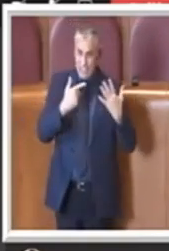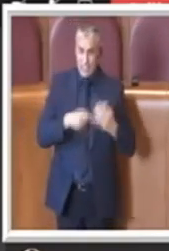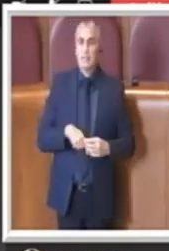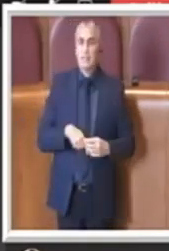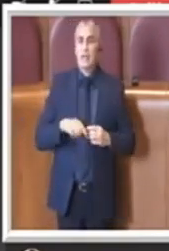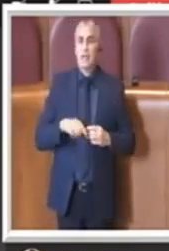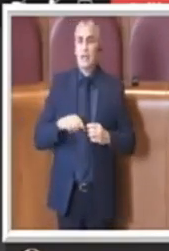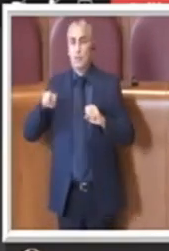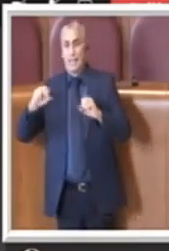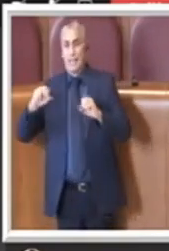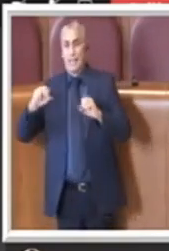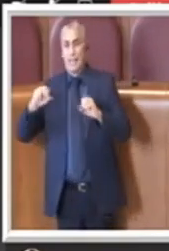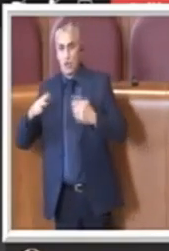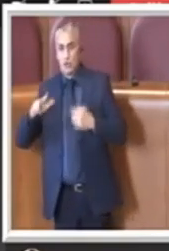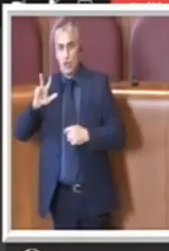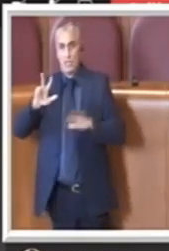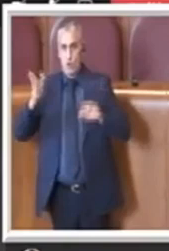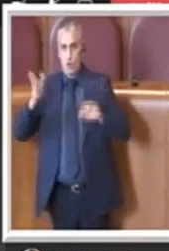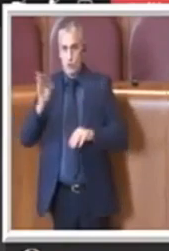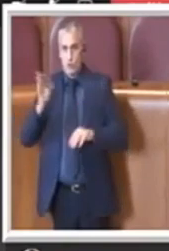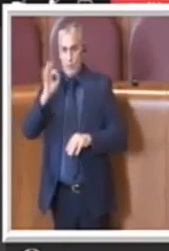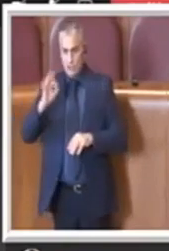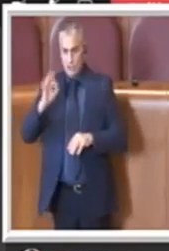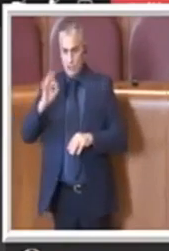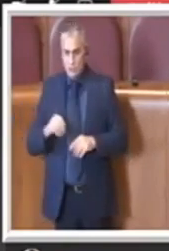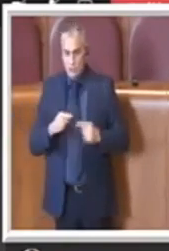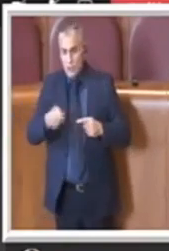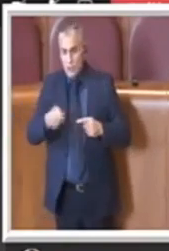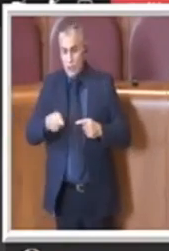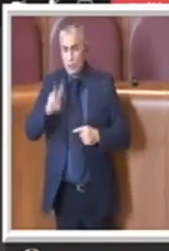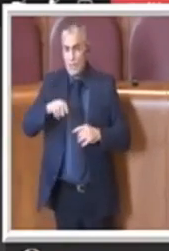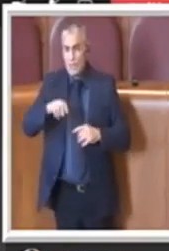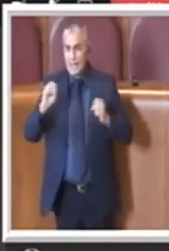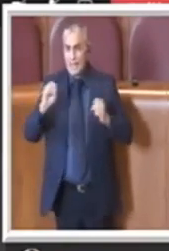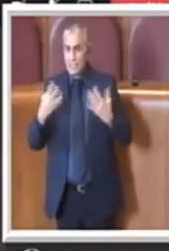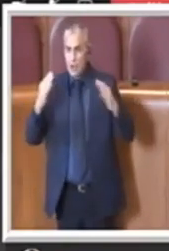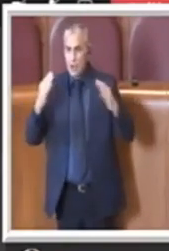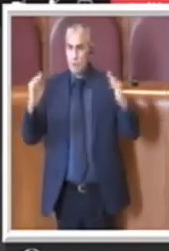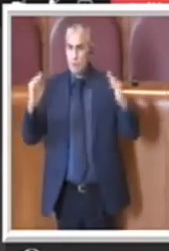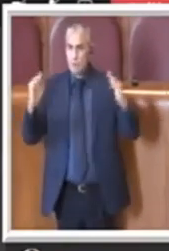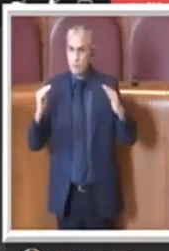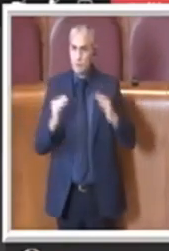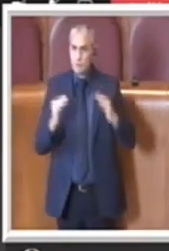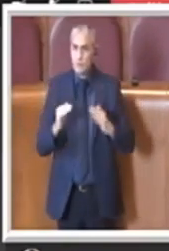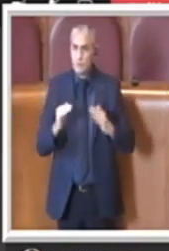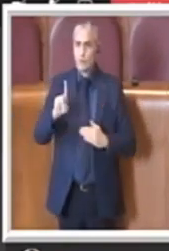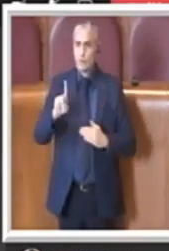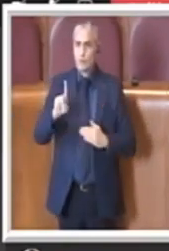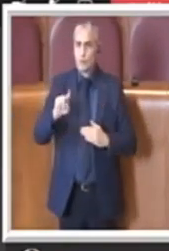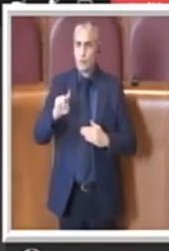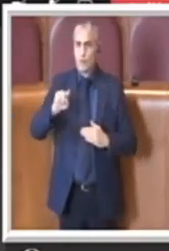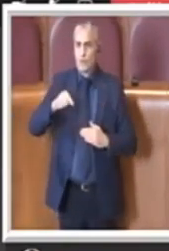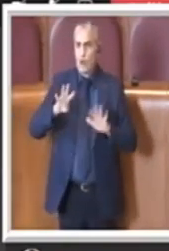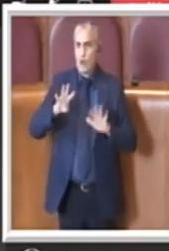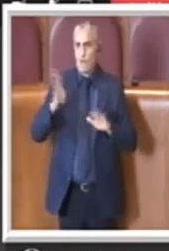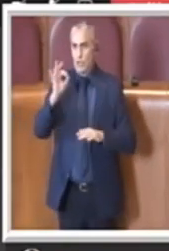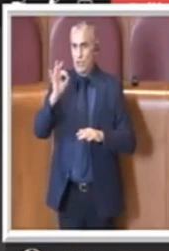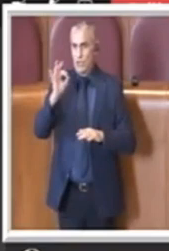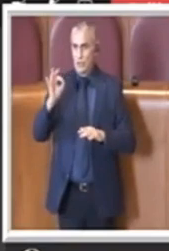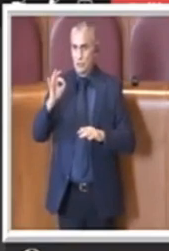38 per cento e nel 2019 si sono ridotte al 31,9 per cento